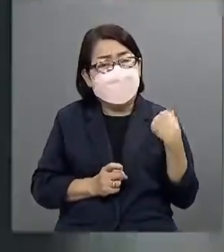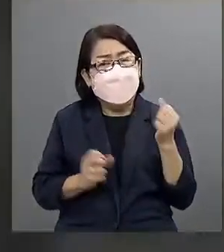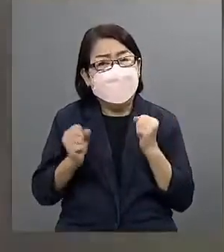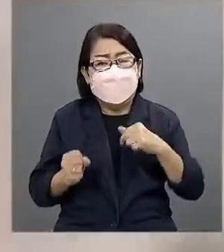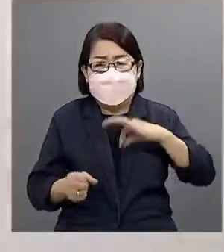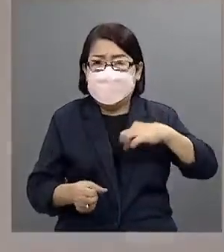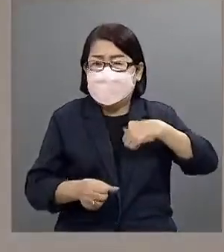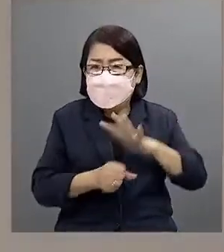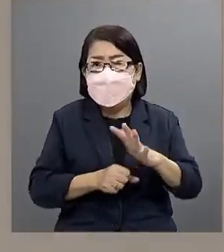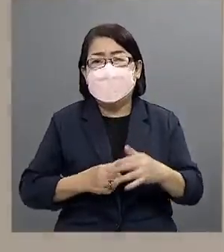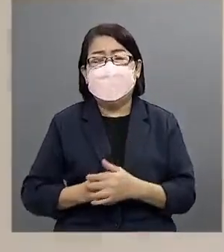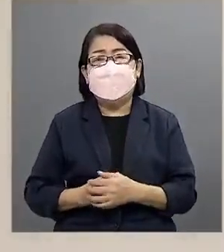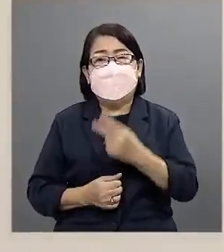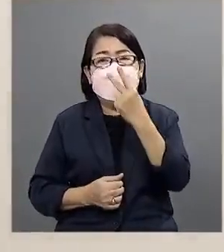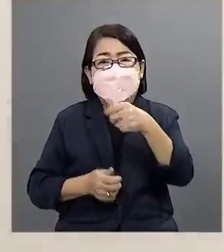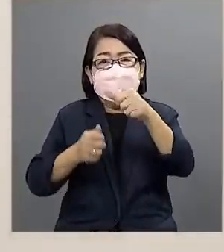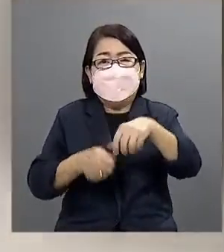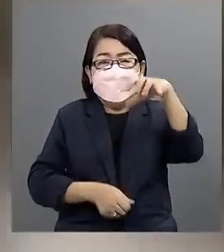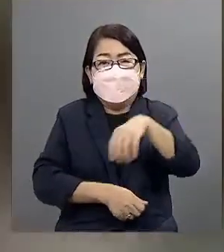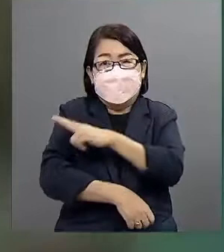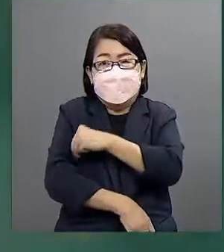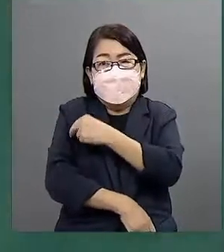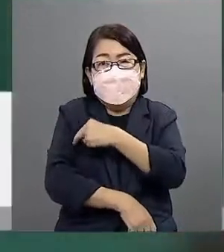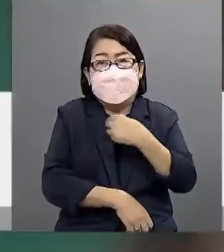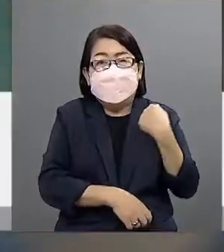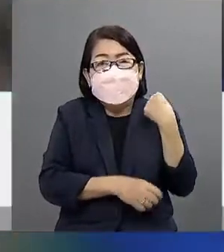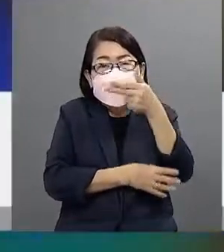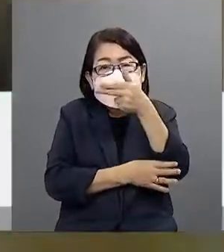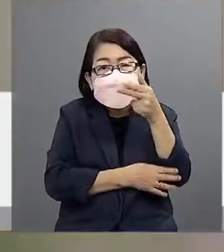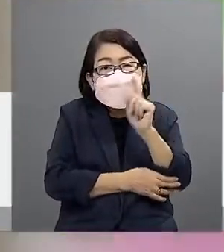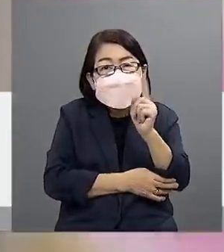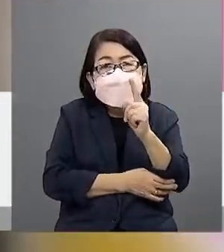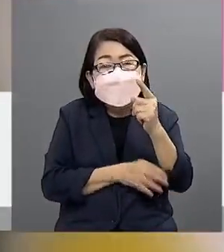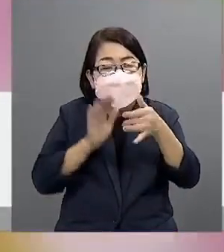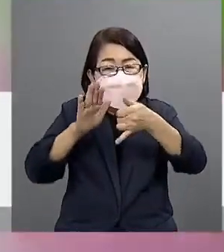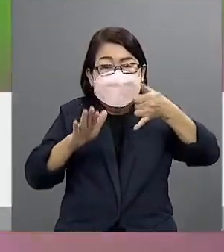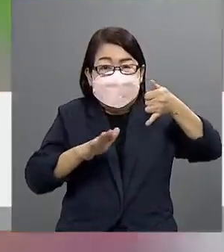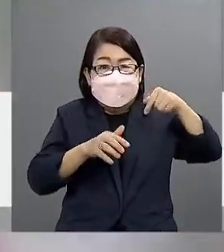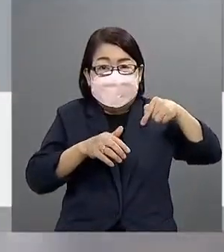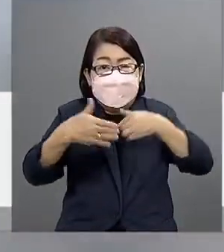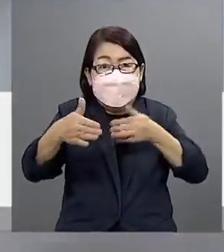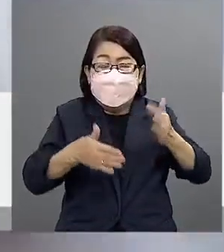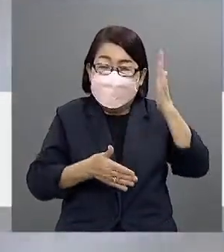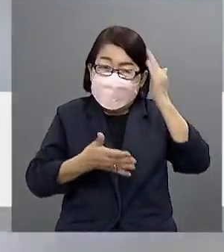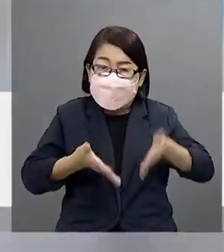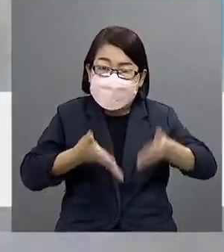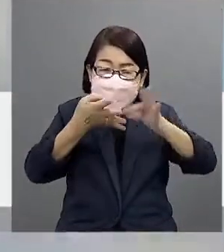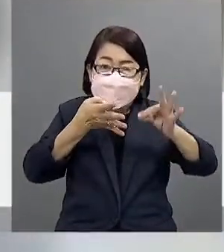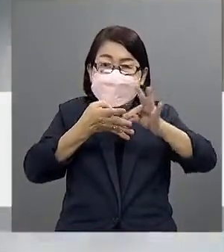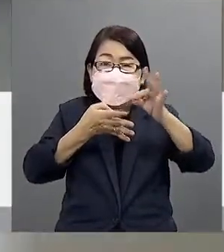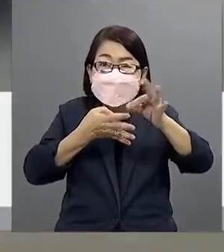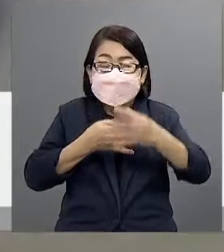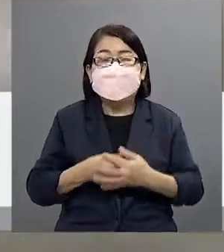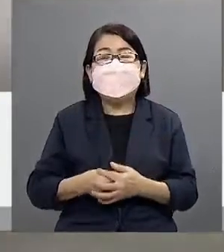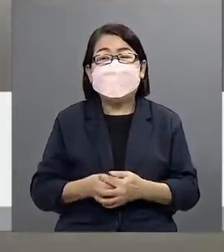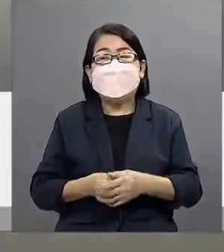นี่เป็นบรรยากาศที่ถูกถ่ายออกมาจากคนที่เขาอยู่ด้านในหอผู้ป่วยอายุรกรรม2โรงพยาบาลมหาราชนครศรีธรรม